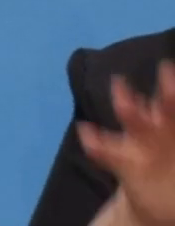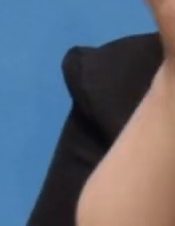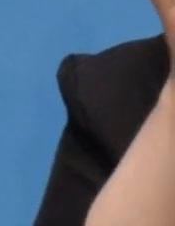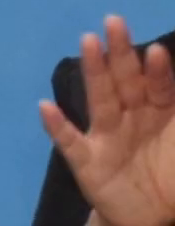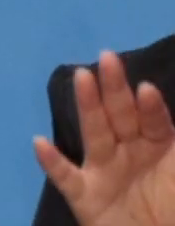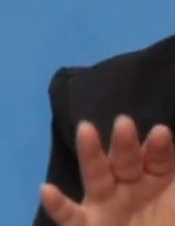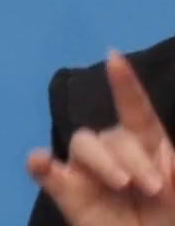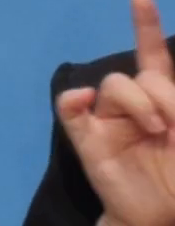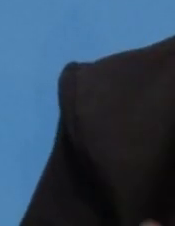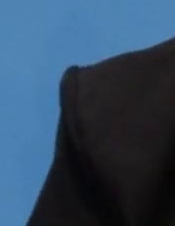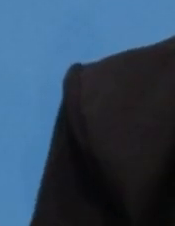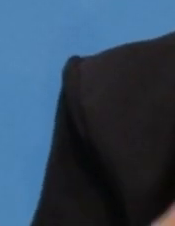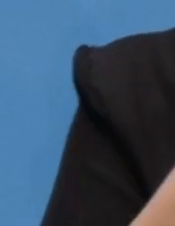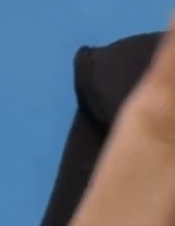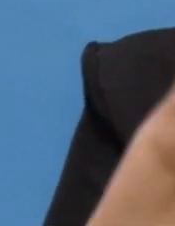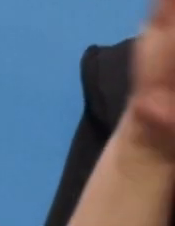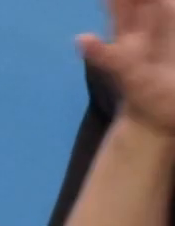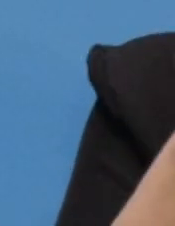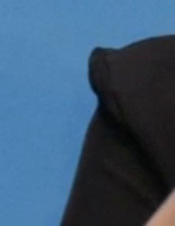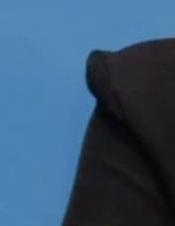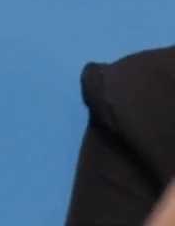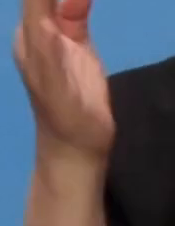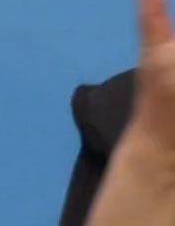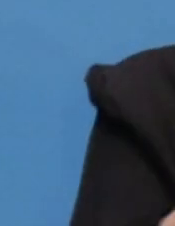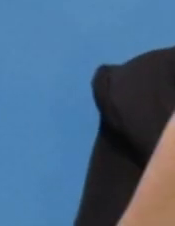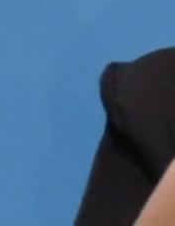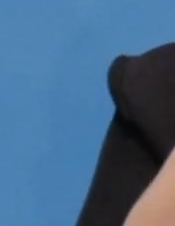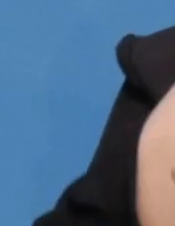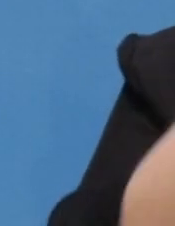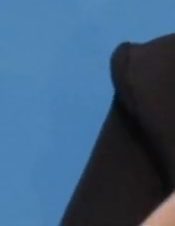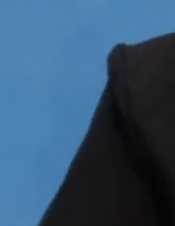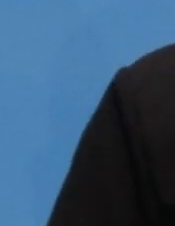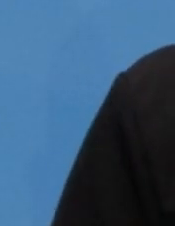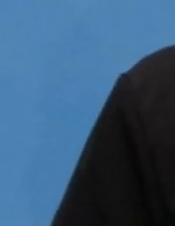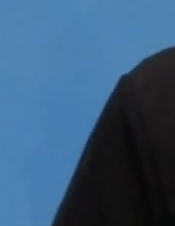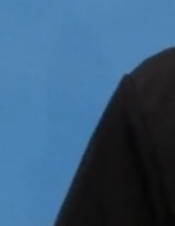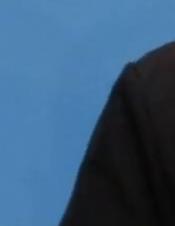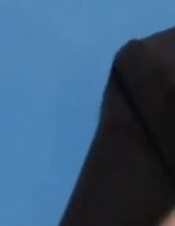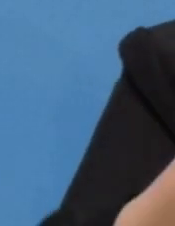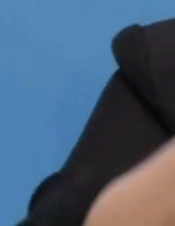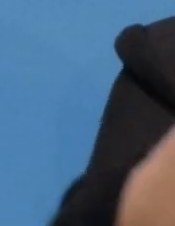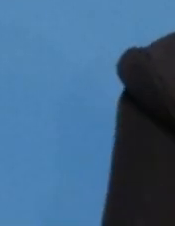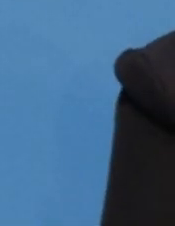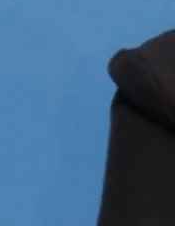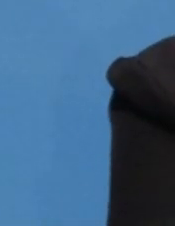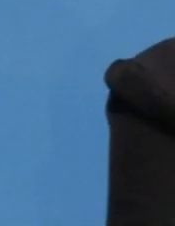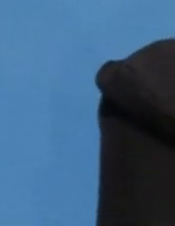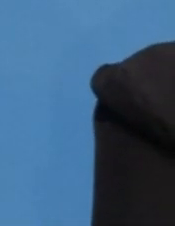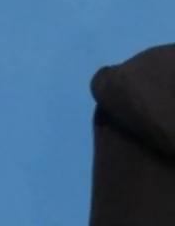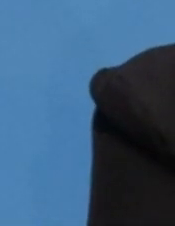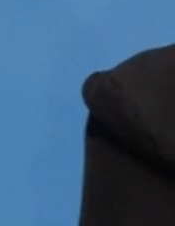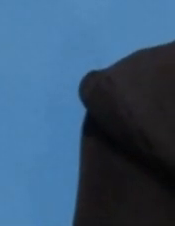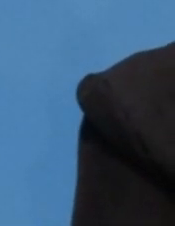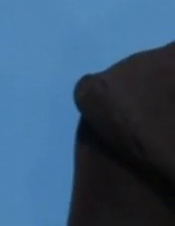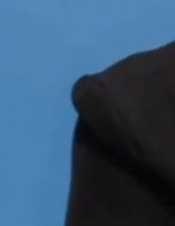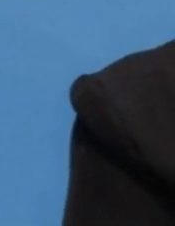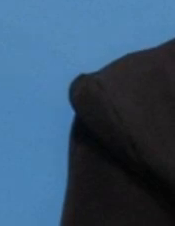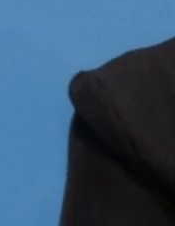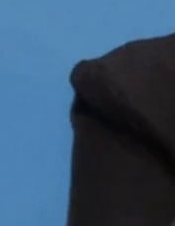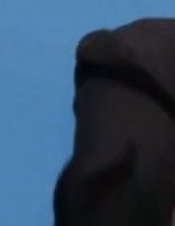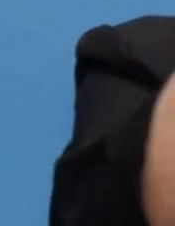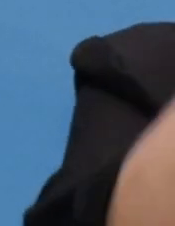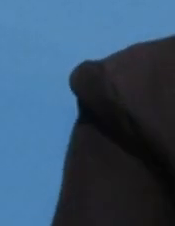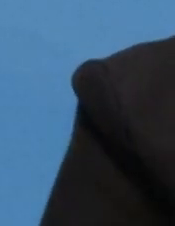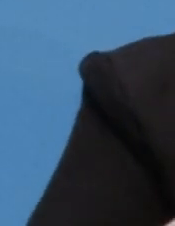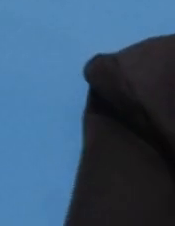보입니다. 교육부 차관까지 나서서 안정화 단계에 접어들었다며 자화자찬을